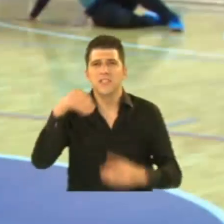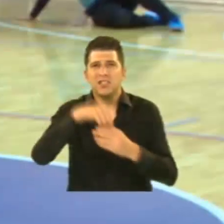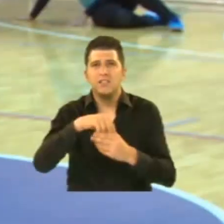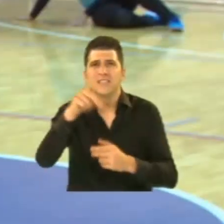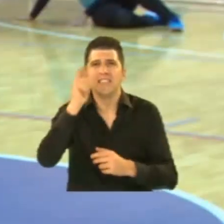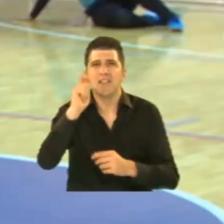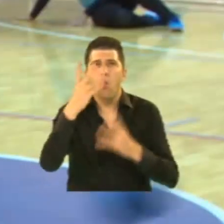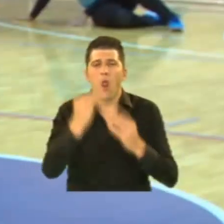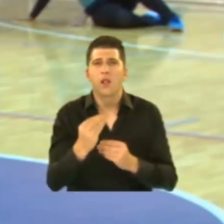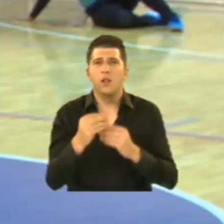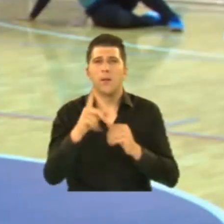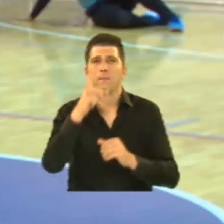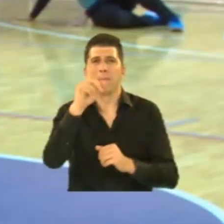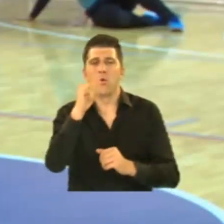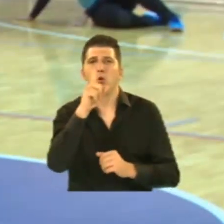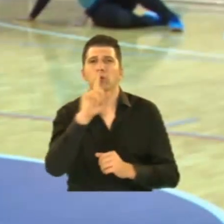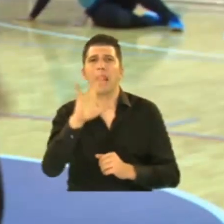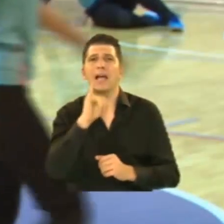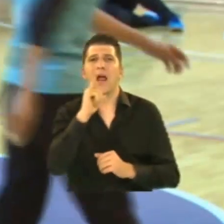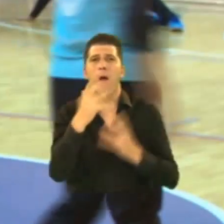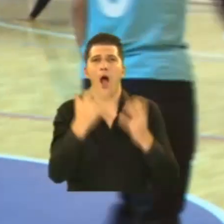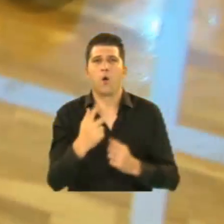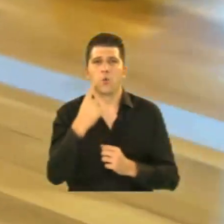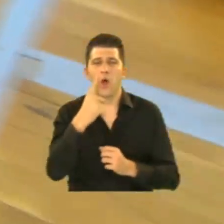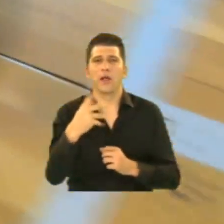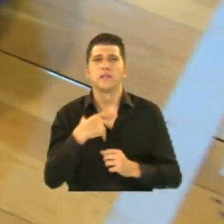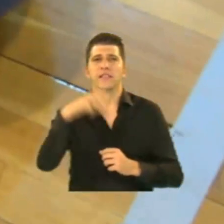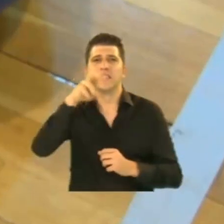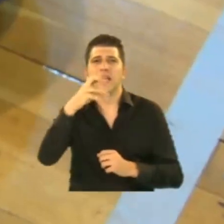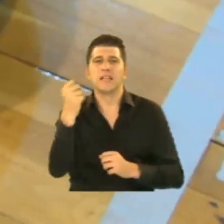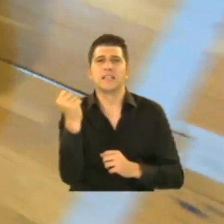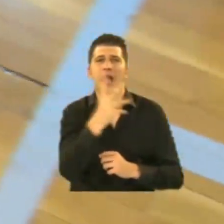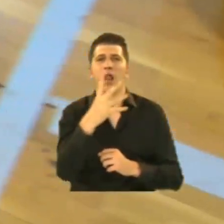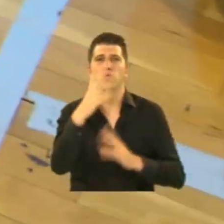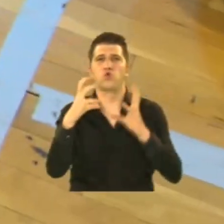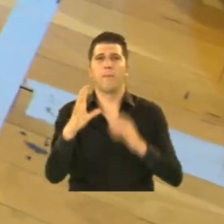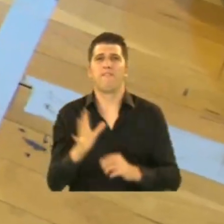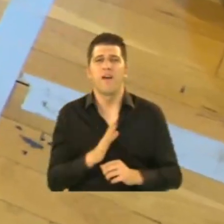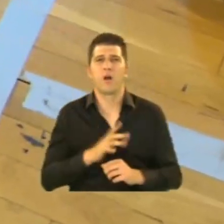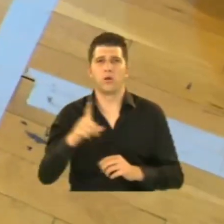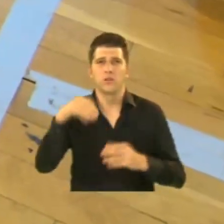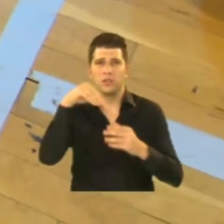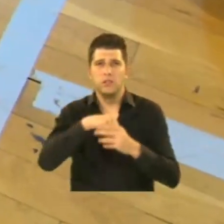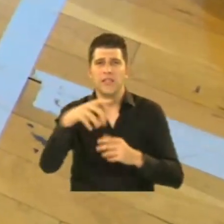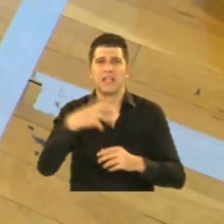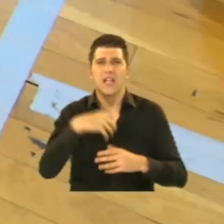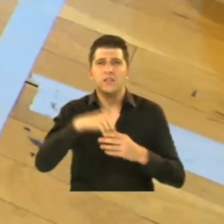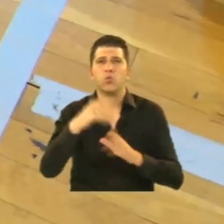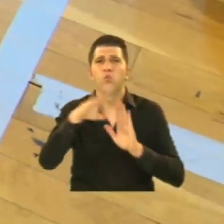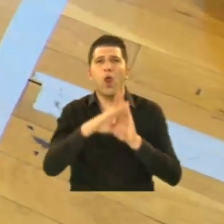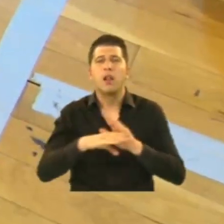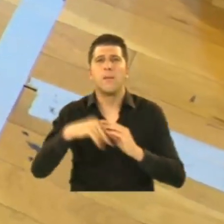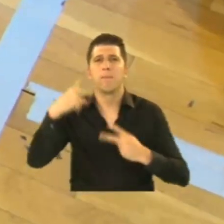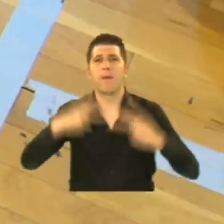Şimdi içerisinde zil olan 1 kilo 250 gram ağırlığında üzerinde 8 tane deliği olan bir top. Oyunun da kendi